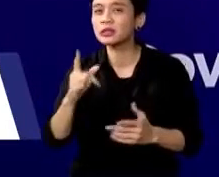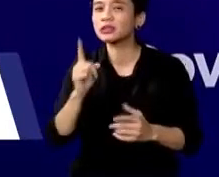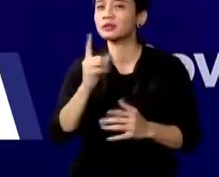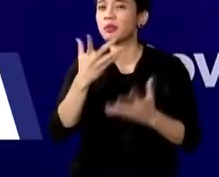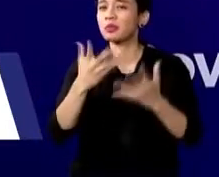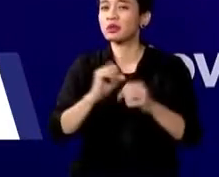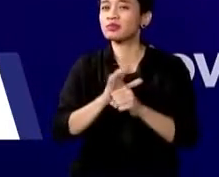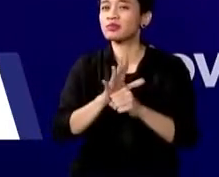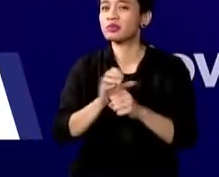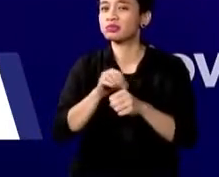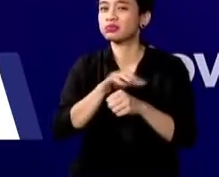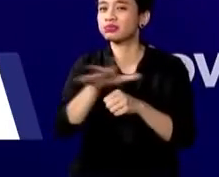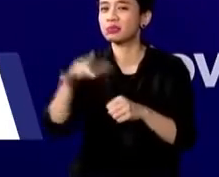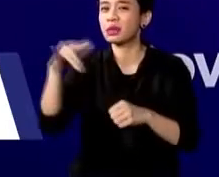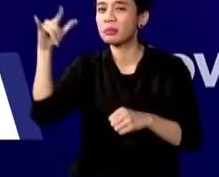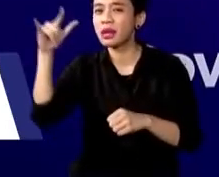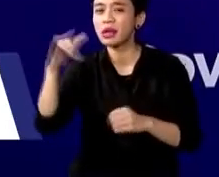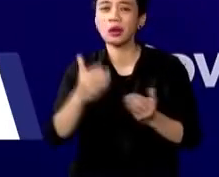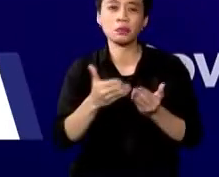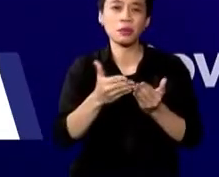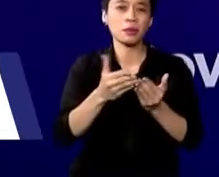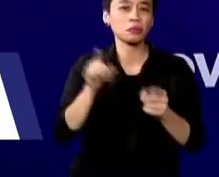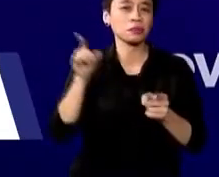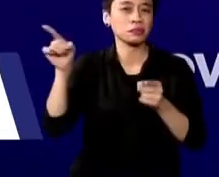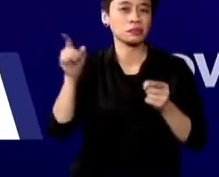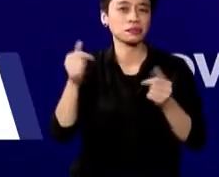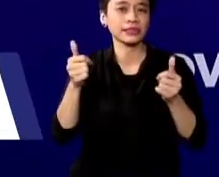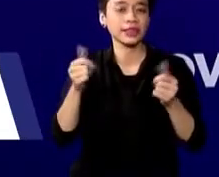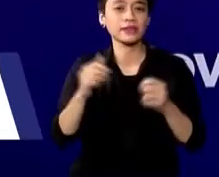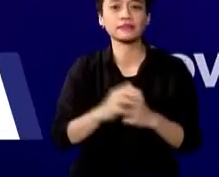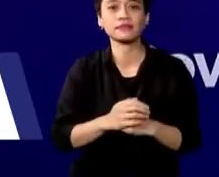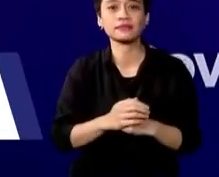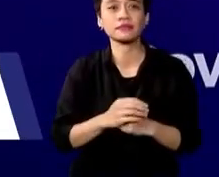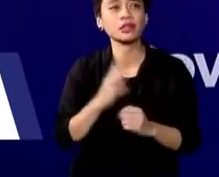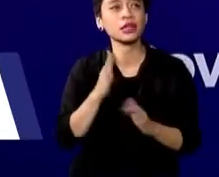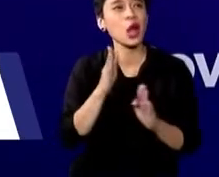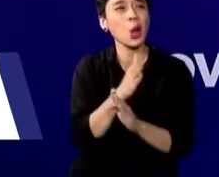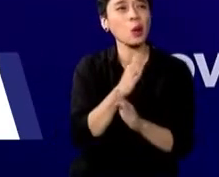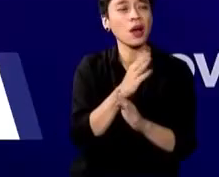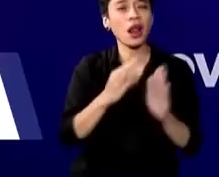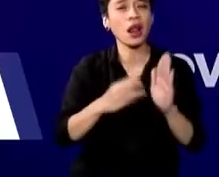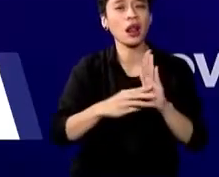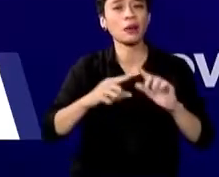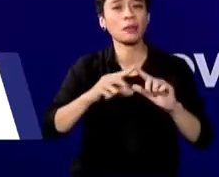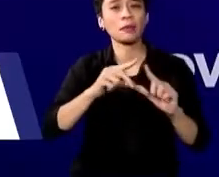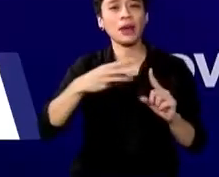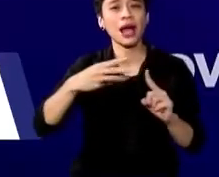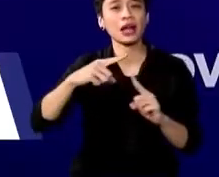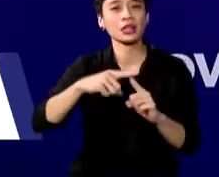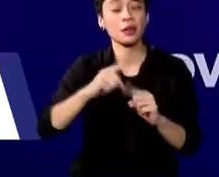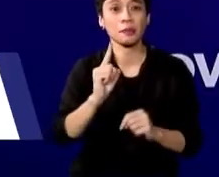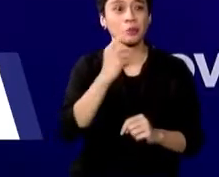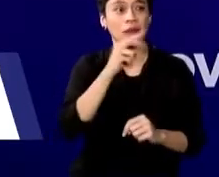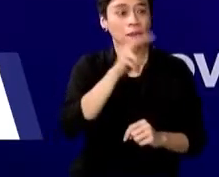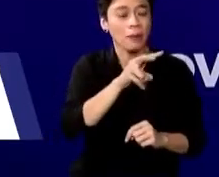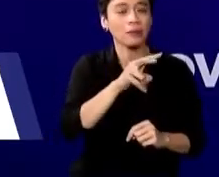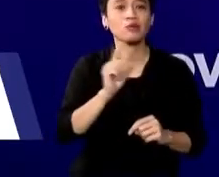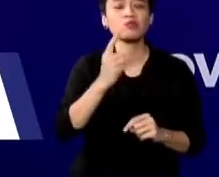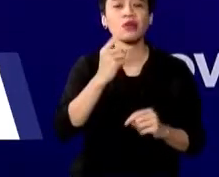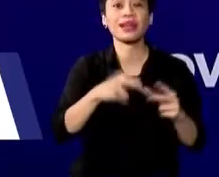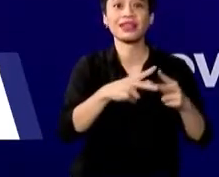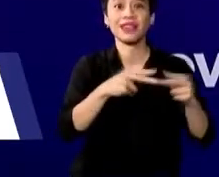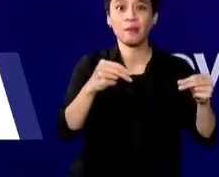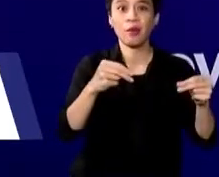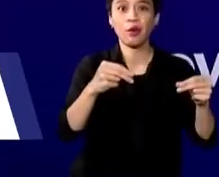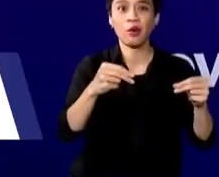cases kita ketahui kasus pertama itu muncul ditemukan sekitar awal Maret pertama itu kasusnya itu dari Depok dan